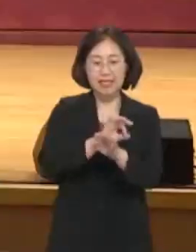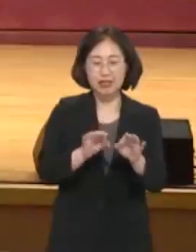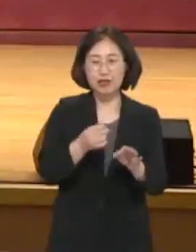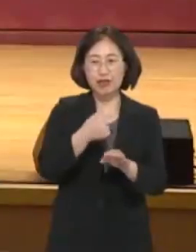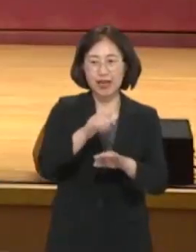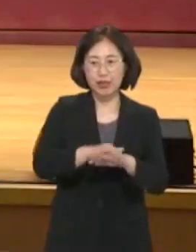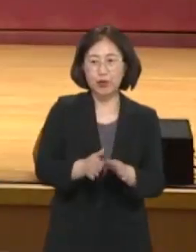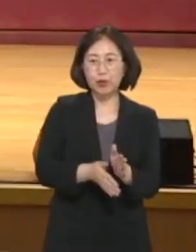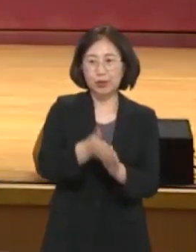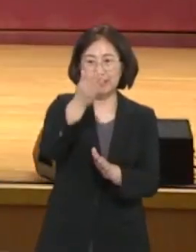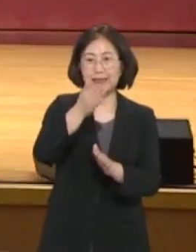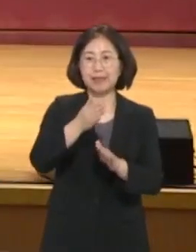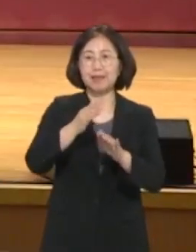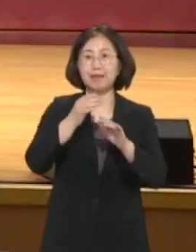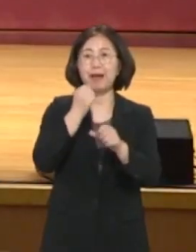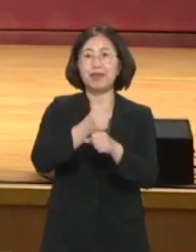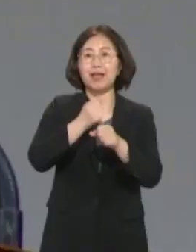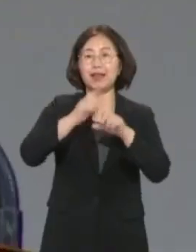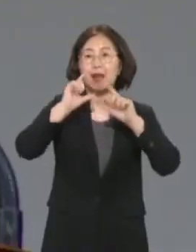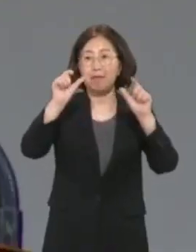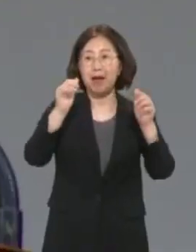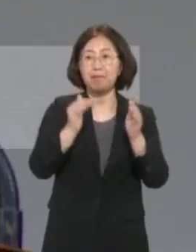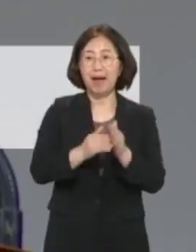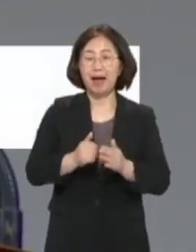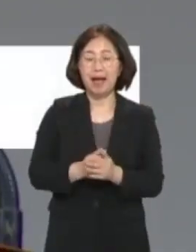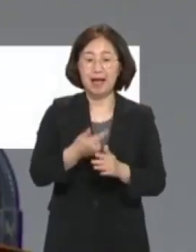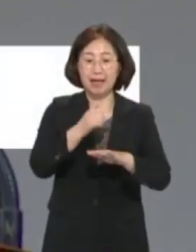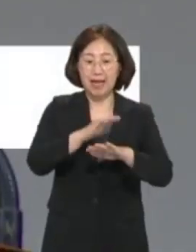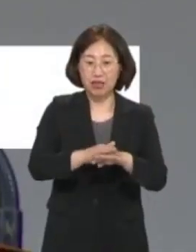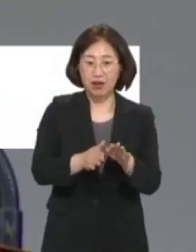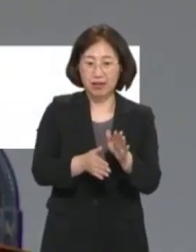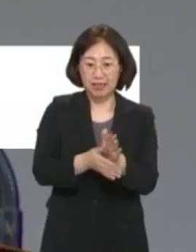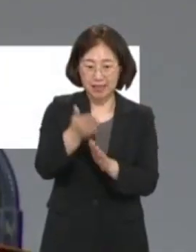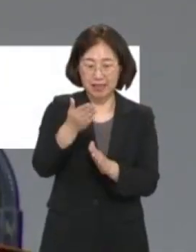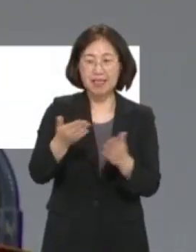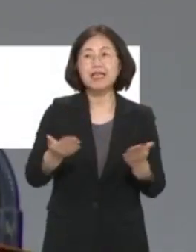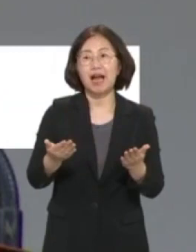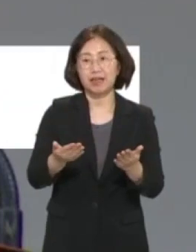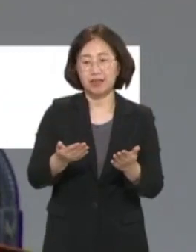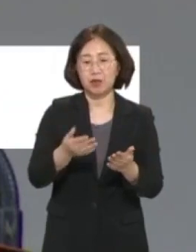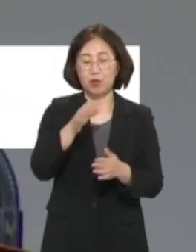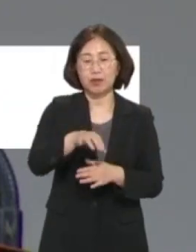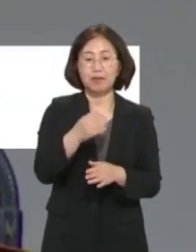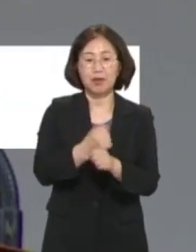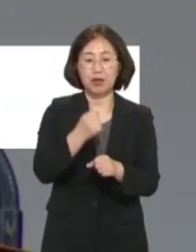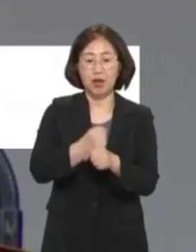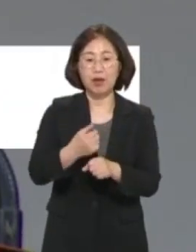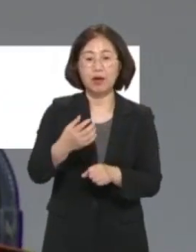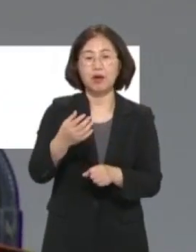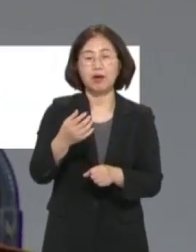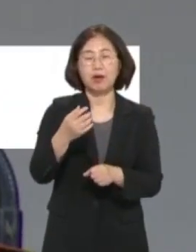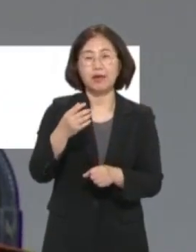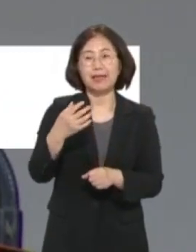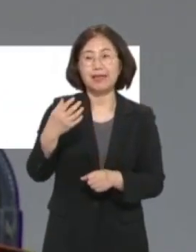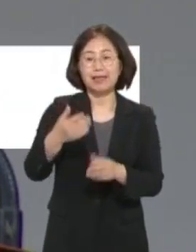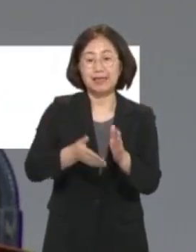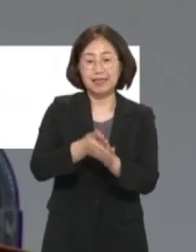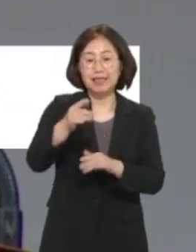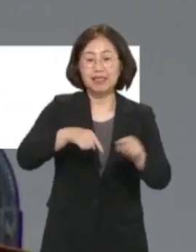대전을 선포했습니다 일하는 대전시장을 만들어야 합니다 책임은 제가